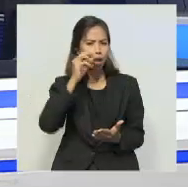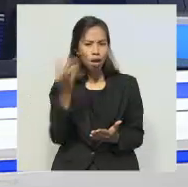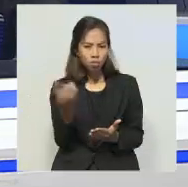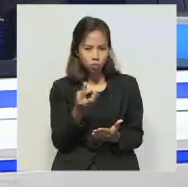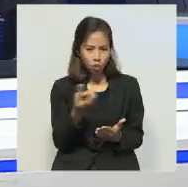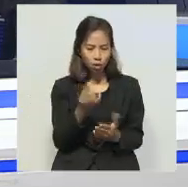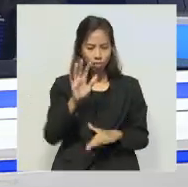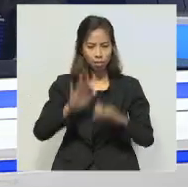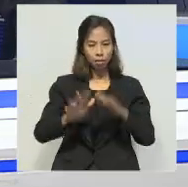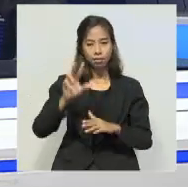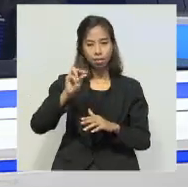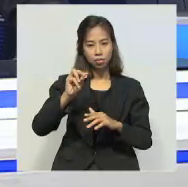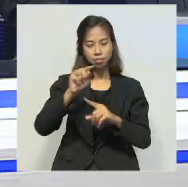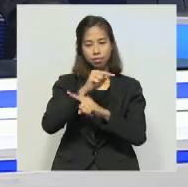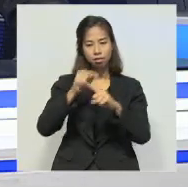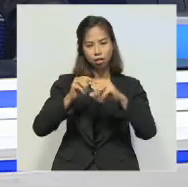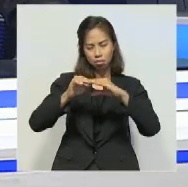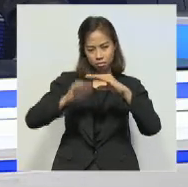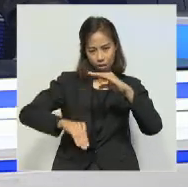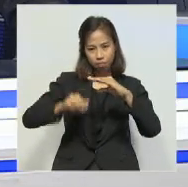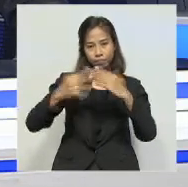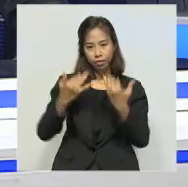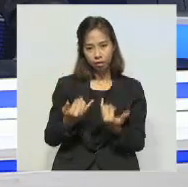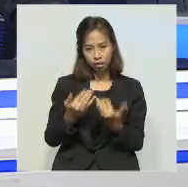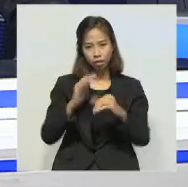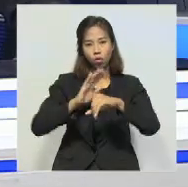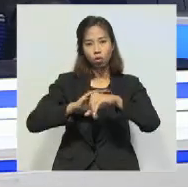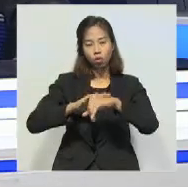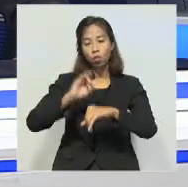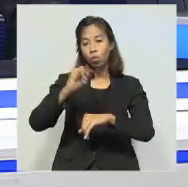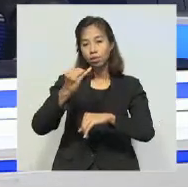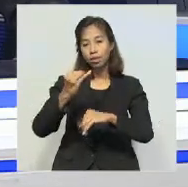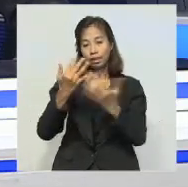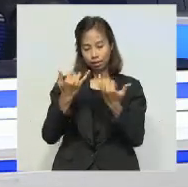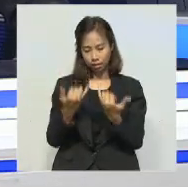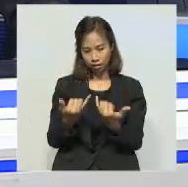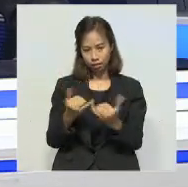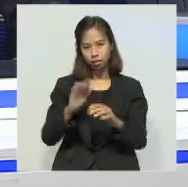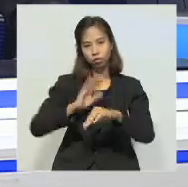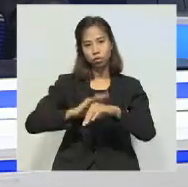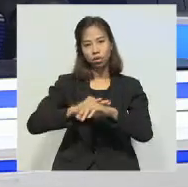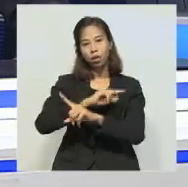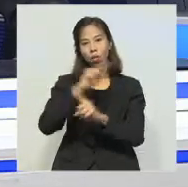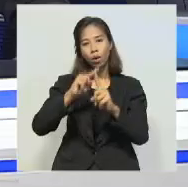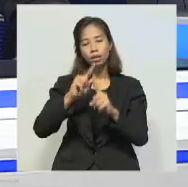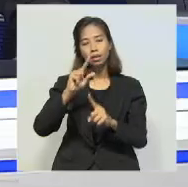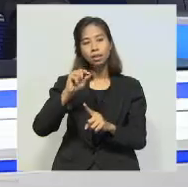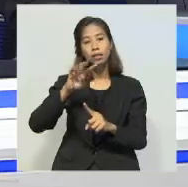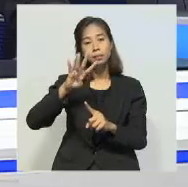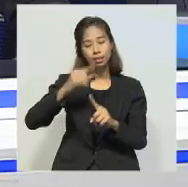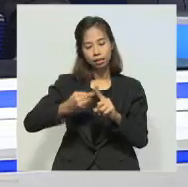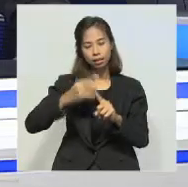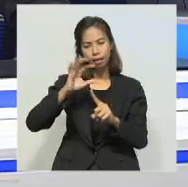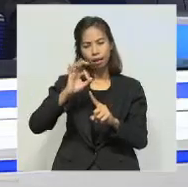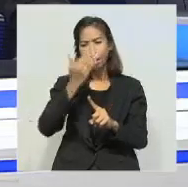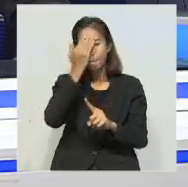กวาความจุรอยละ 30 ด้มีการเตรีมเรีกประชุมกันในวันจัหนาจันนี้นะคะจนที่ 24 กนยายนเพื่อเร่